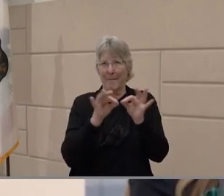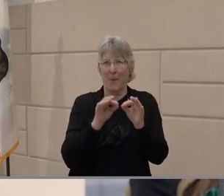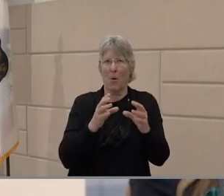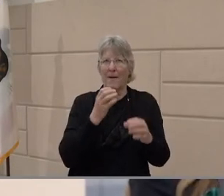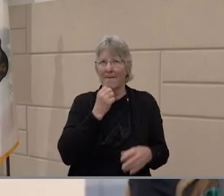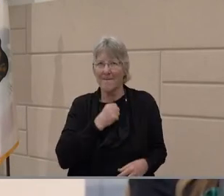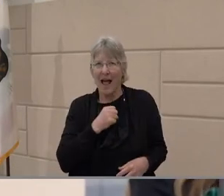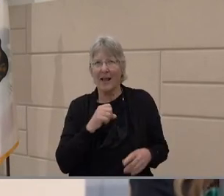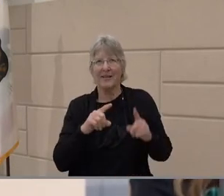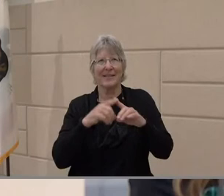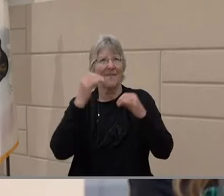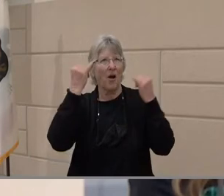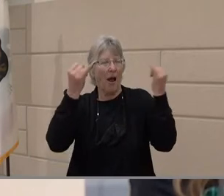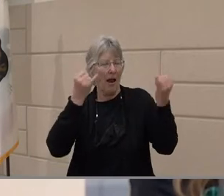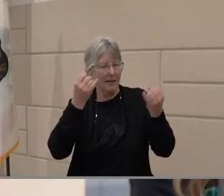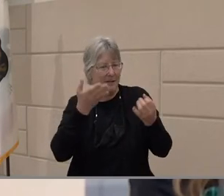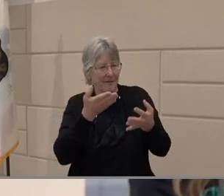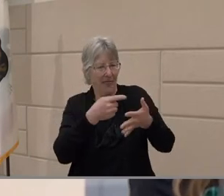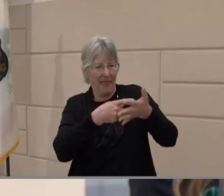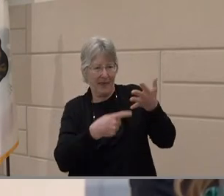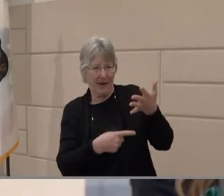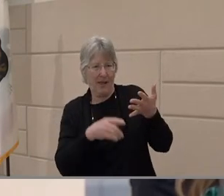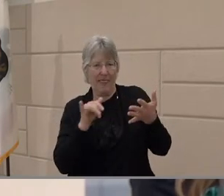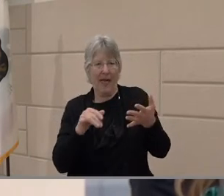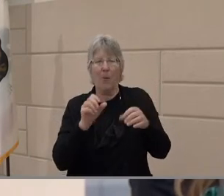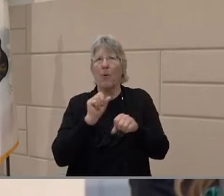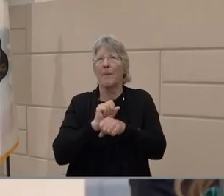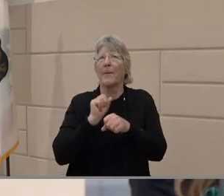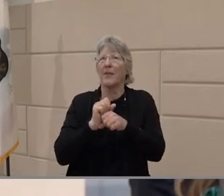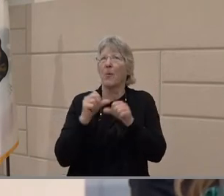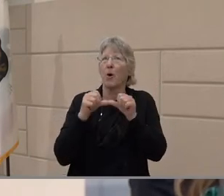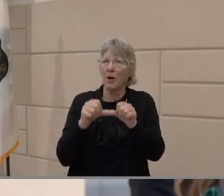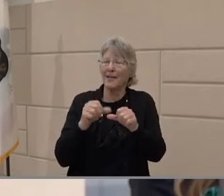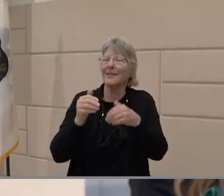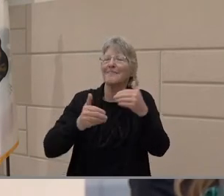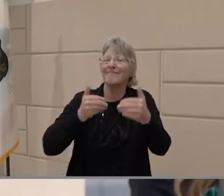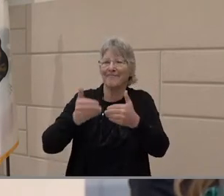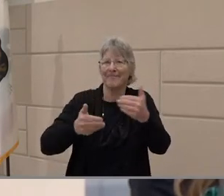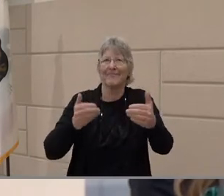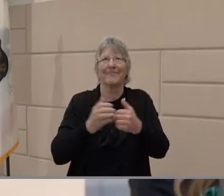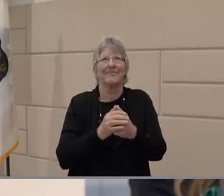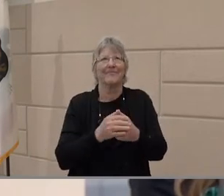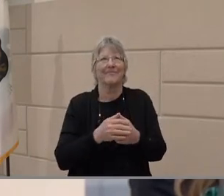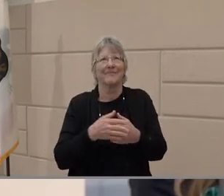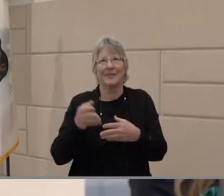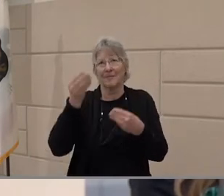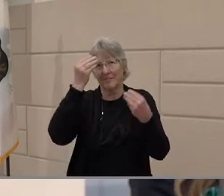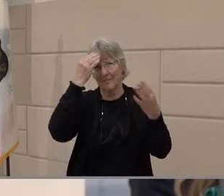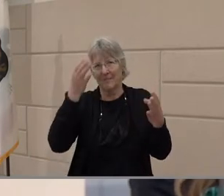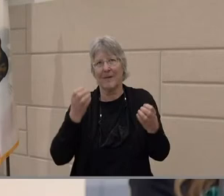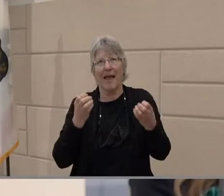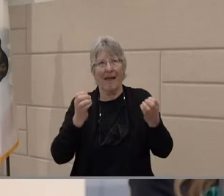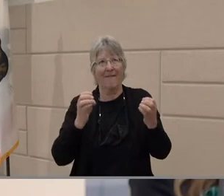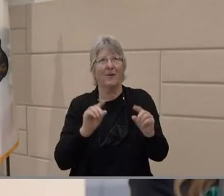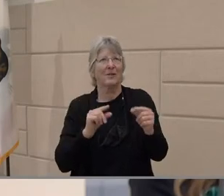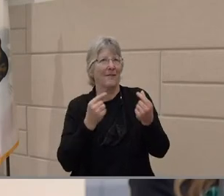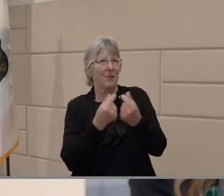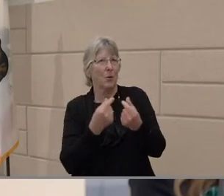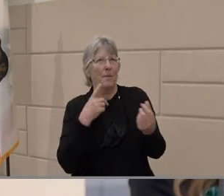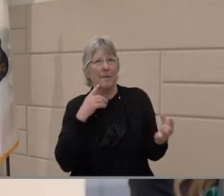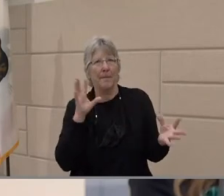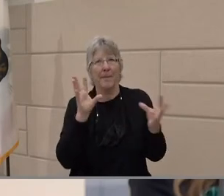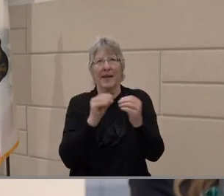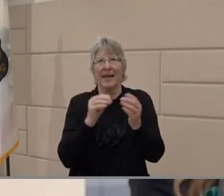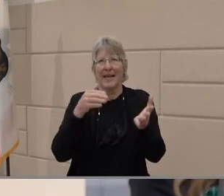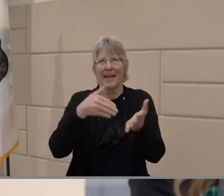ណុចសំខាន់សំខាន់ដែលជាកិច្ចការរបស់យើងនឹងធ្វើតទៅមុខទៀតខ្ញុំគាត់តែចង់និយា